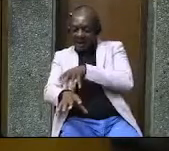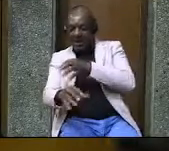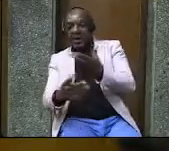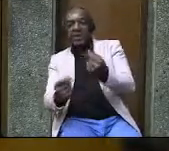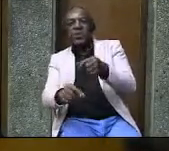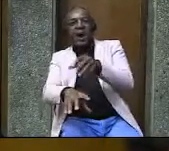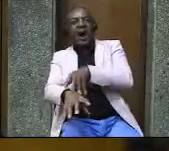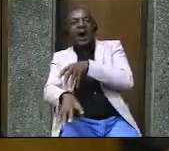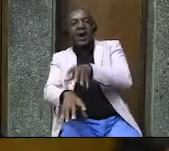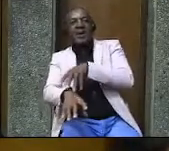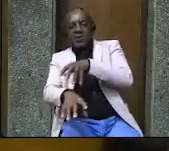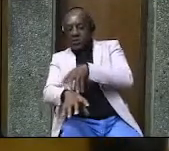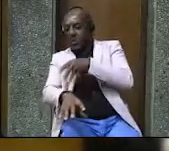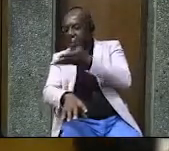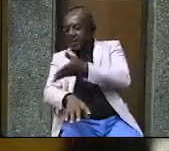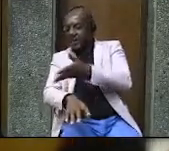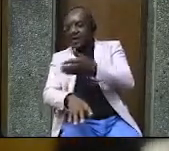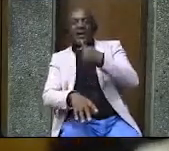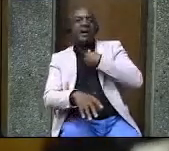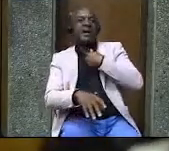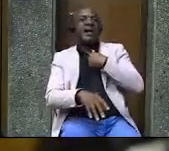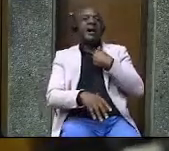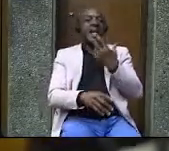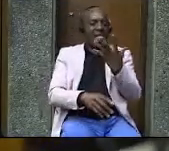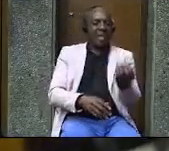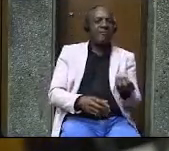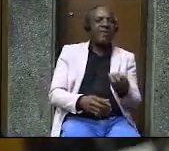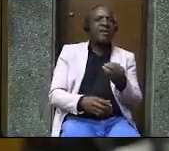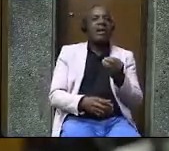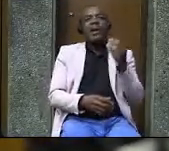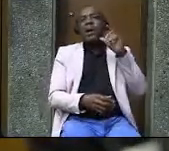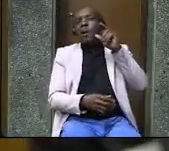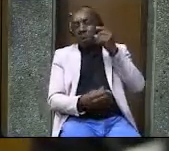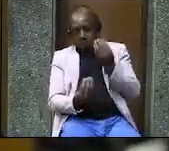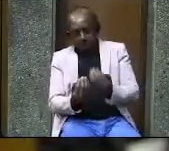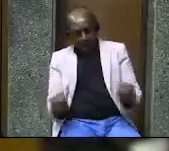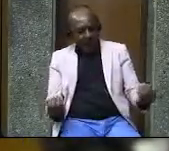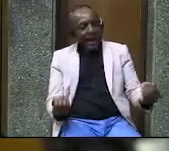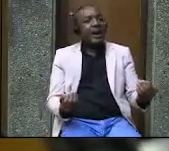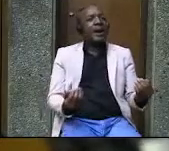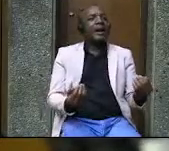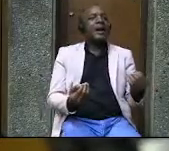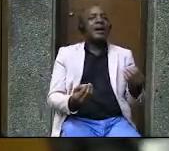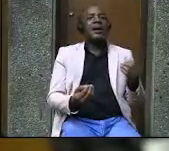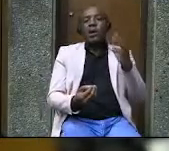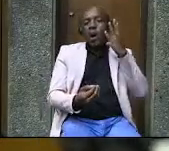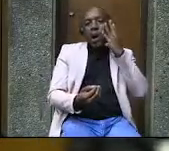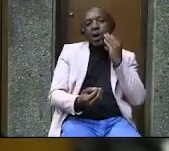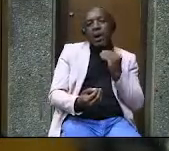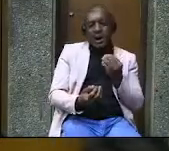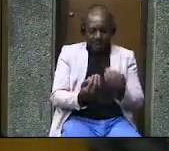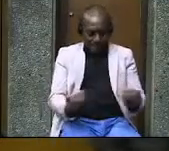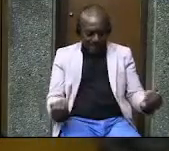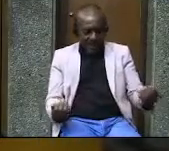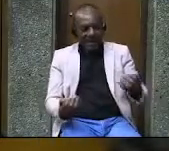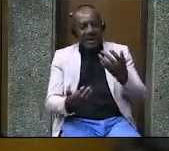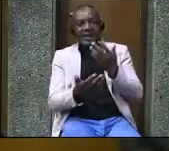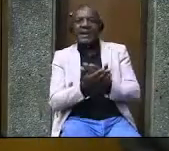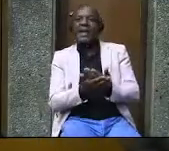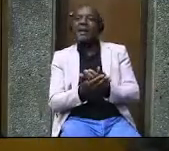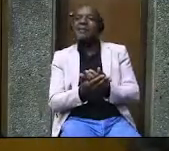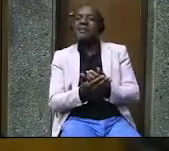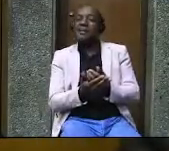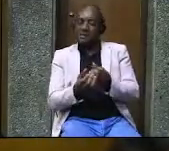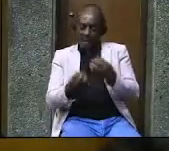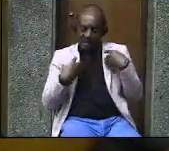sondla izukulu nezizukulwane zethu ngoba ukudla kuyadura sicela ukuthi ugovernment asisize nalapho ukuthi